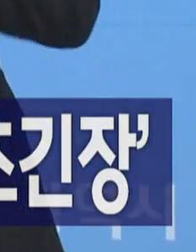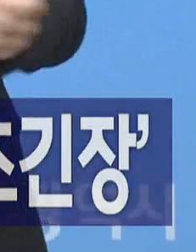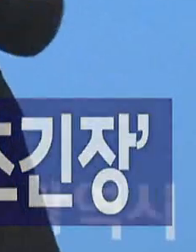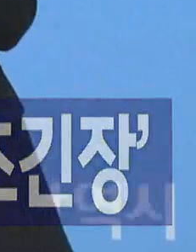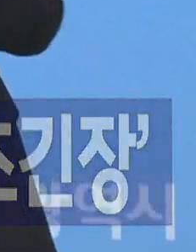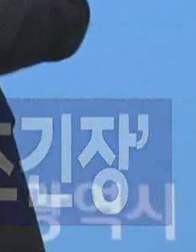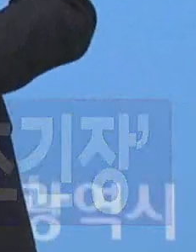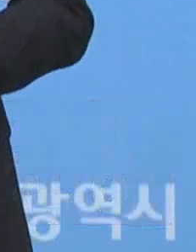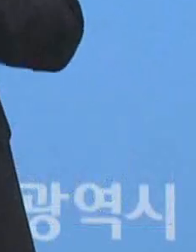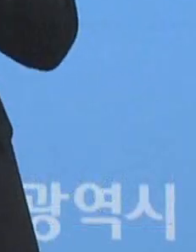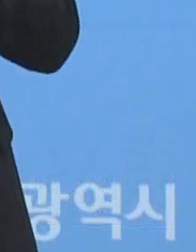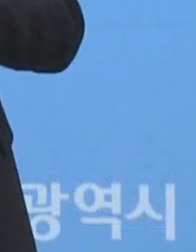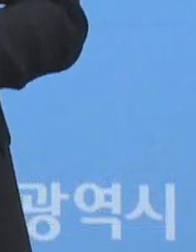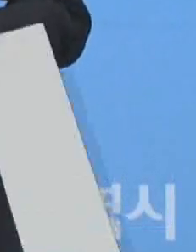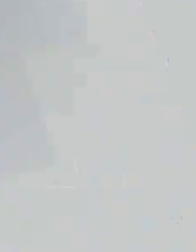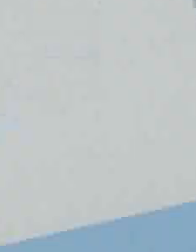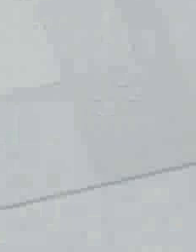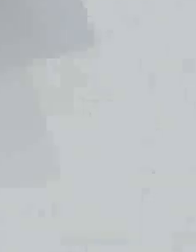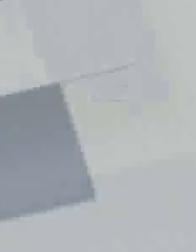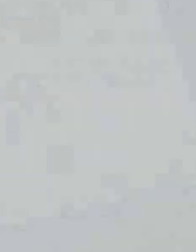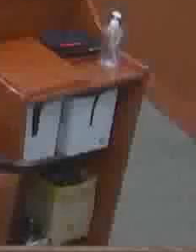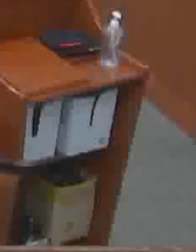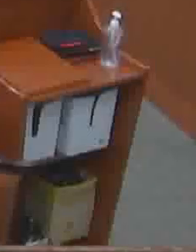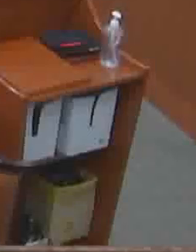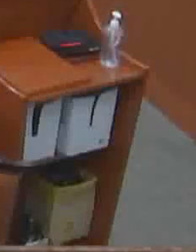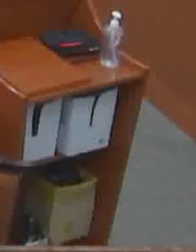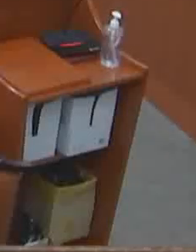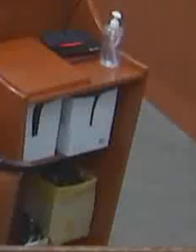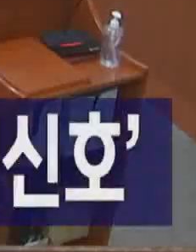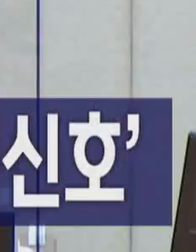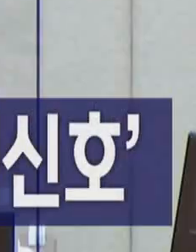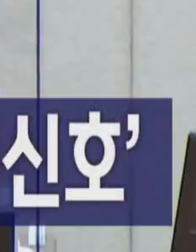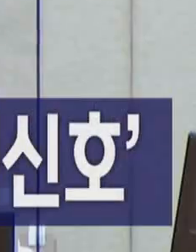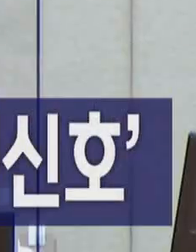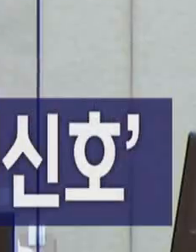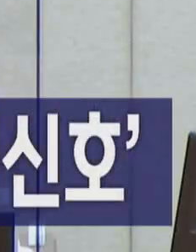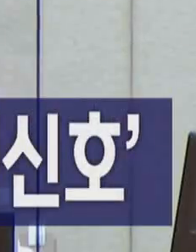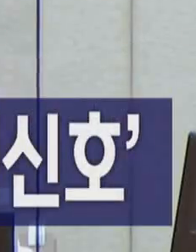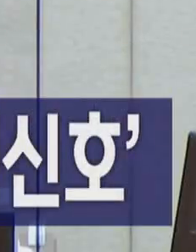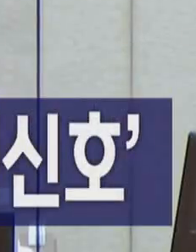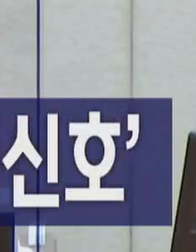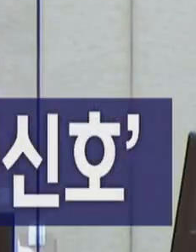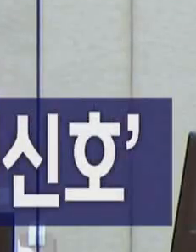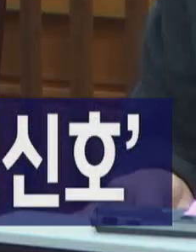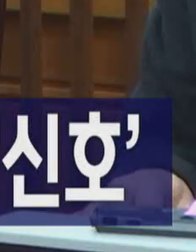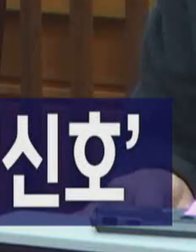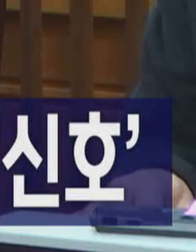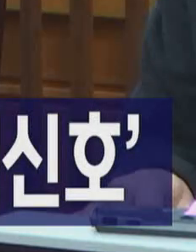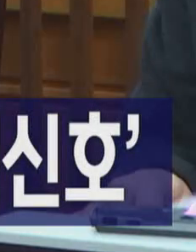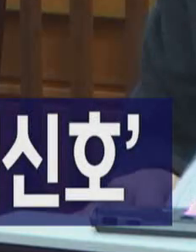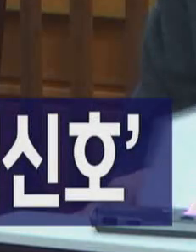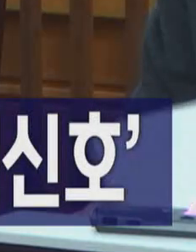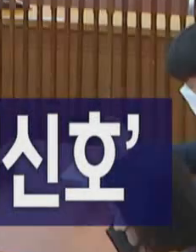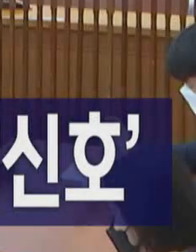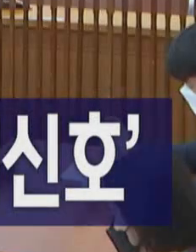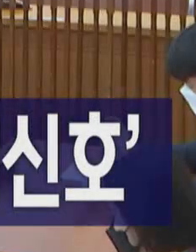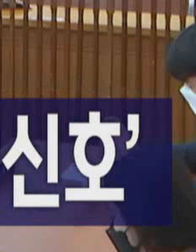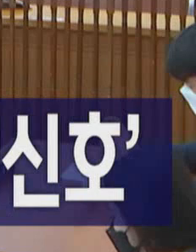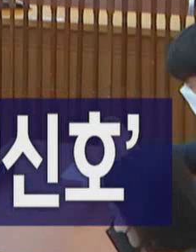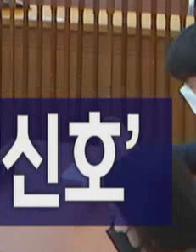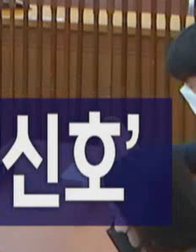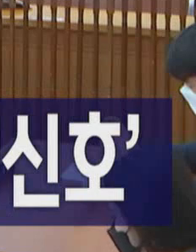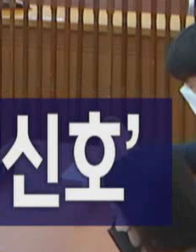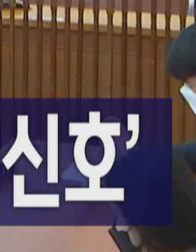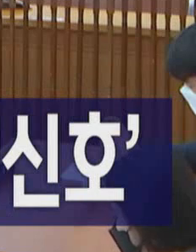때라도 발생할 수 있다는 걸. 여순 사건 관련 특별법이 발의되어 온 이후 20년 만에 처음으로 국회에서